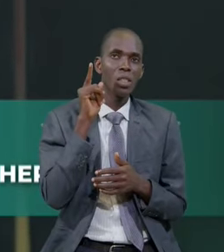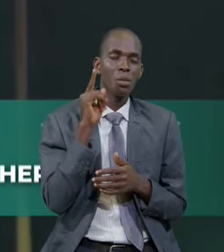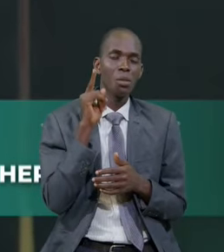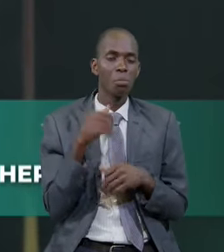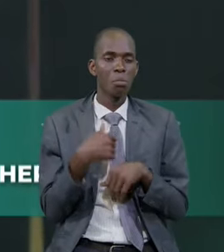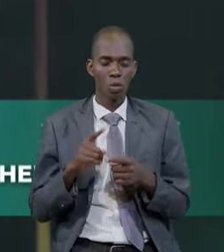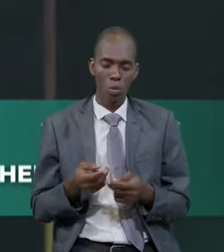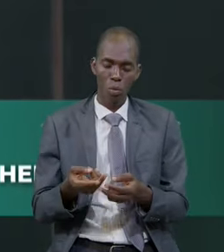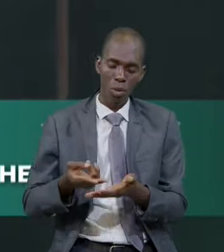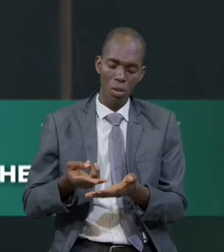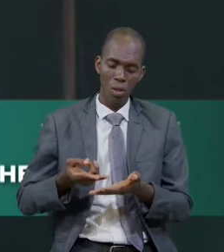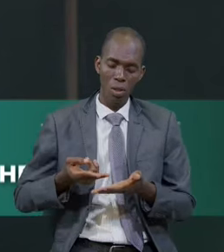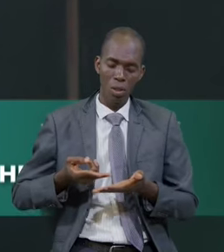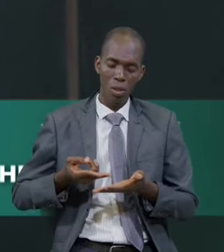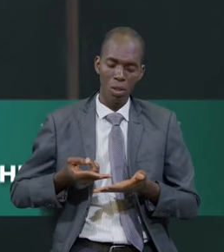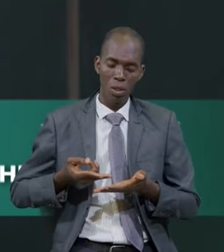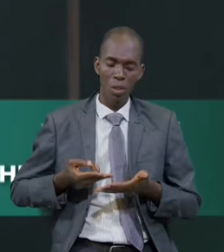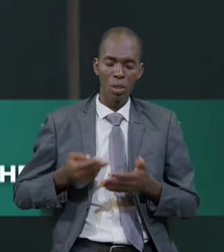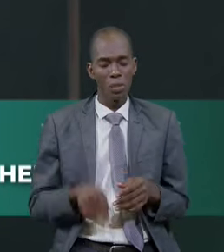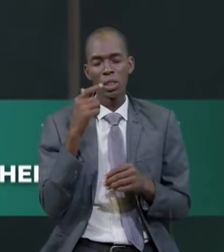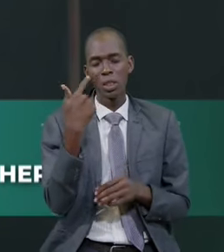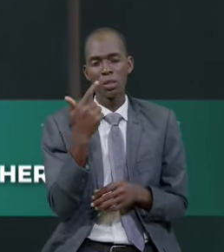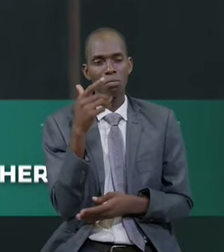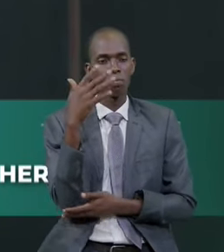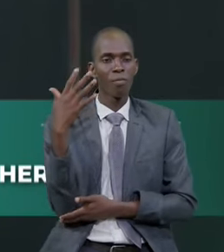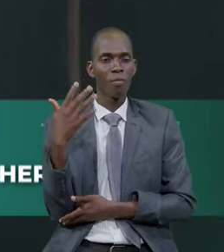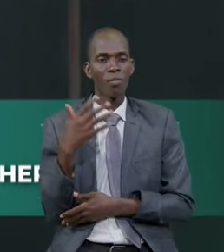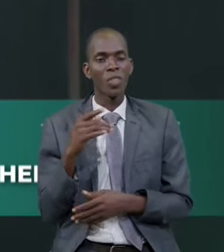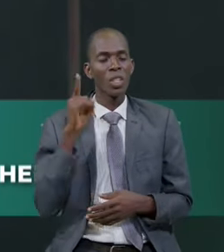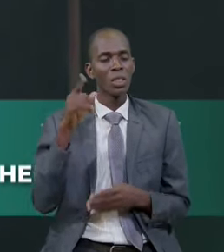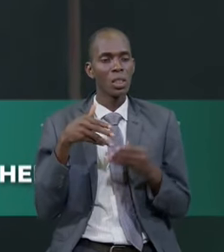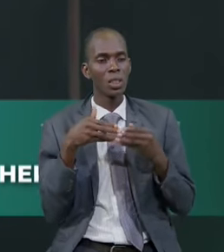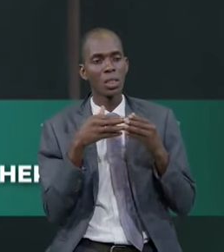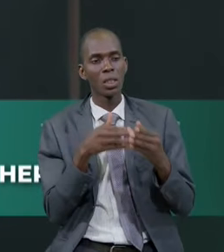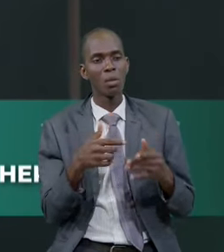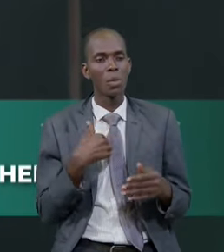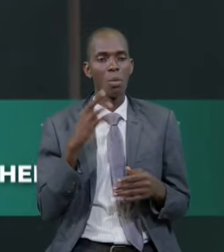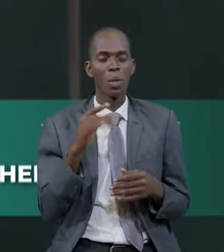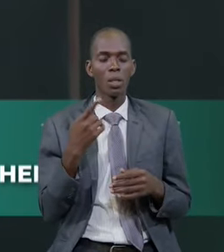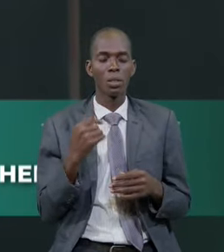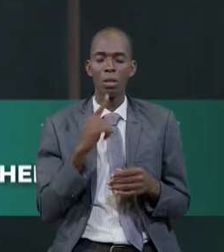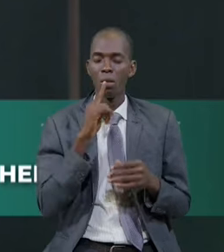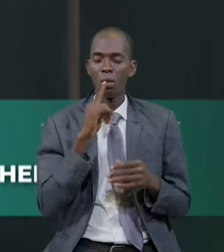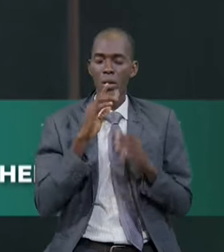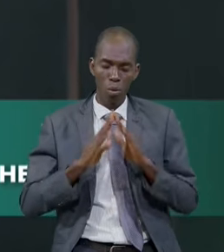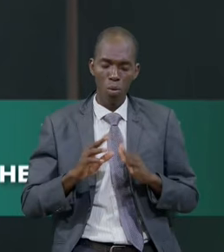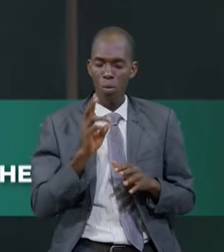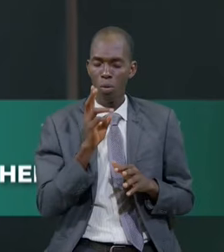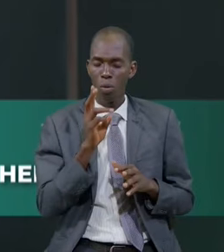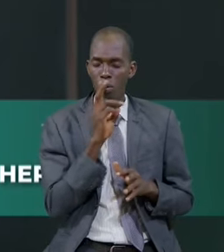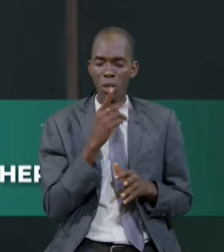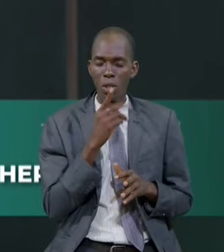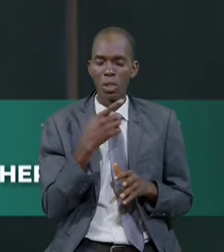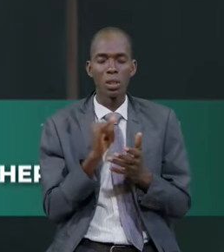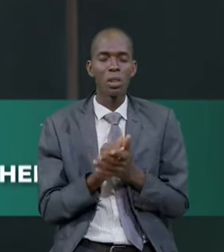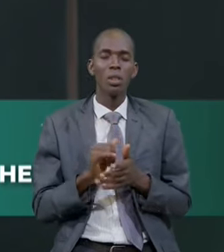dans de verts pâturages. Il me dirige près des eaux paisibles. Il restaure, verset 3, il restaure mon